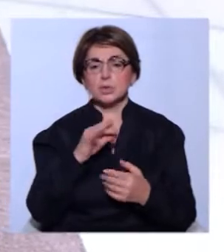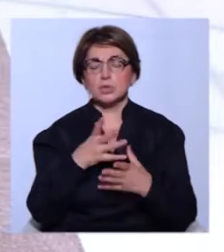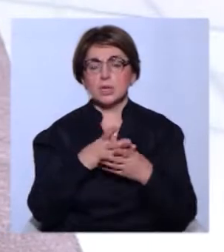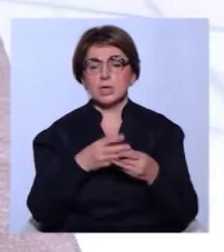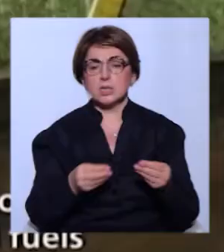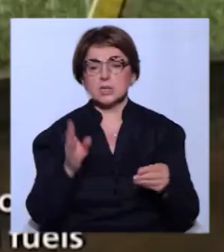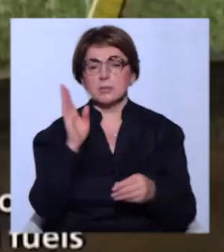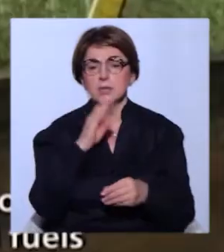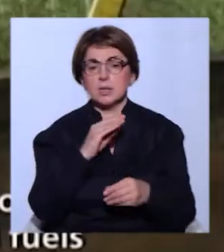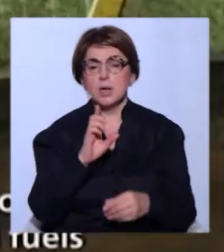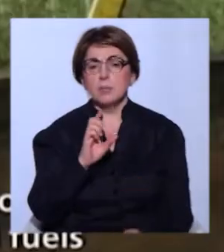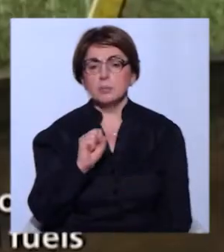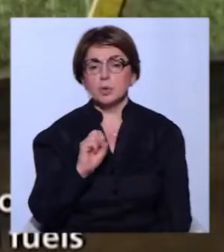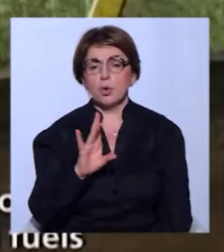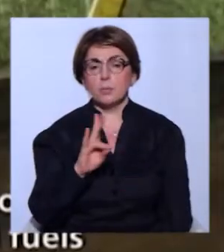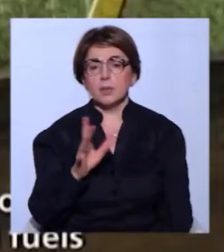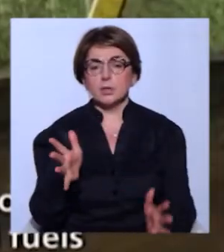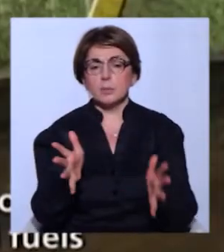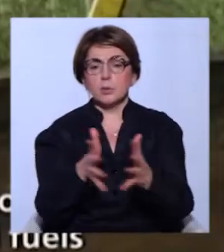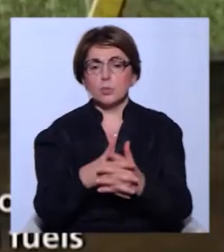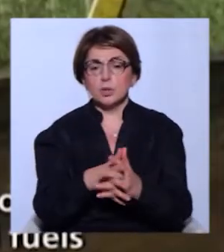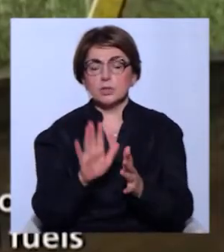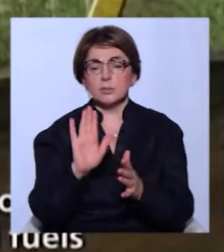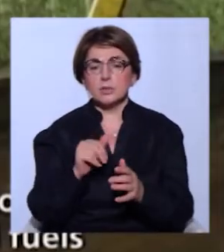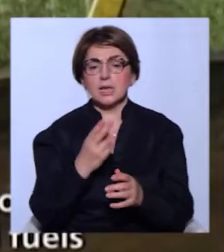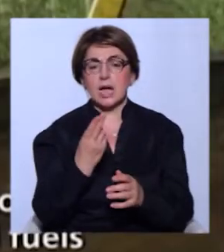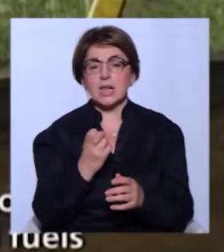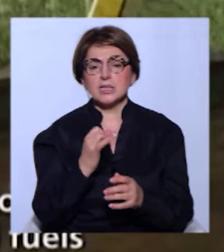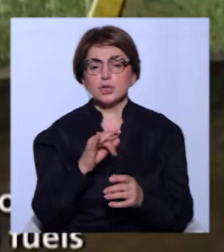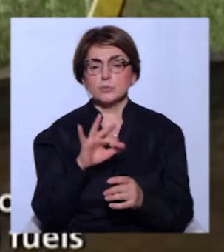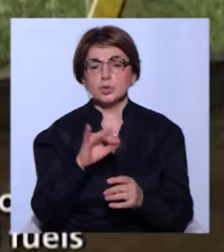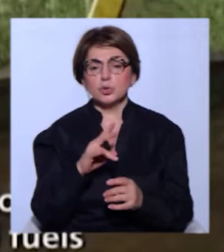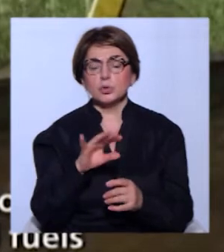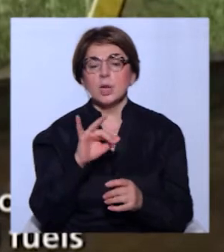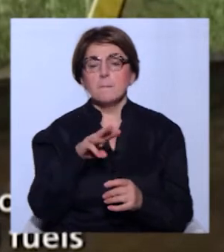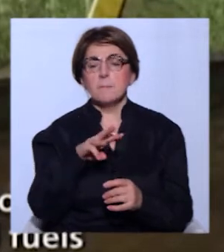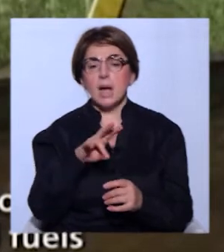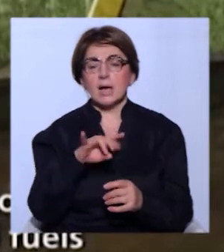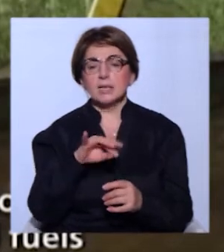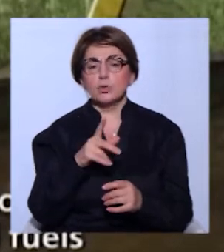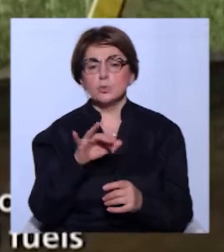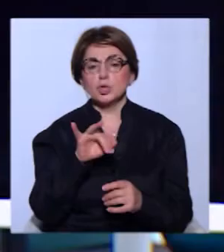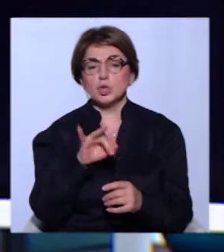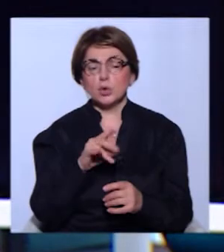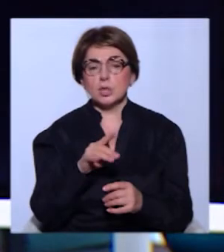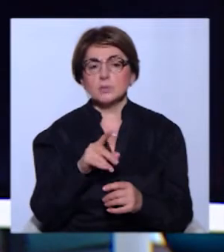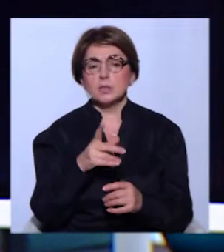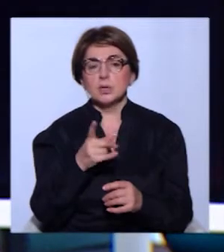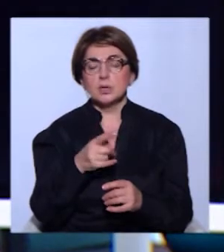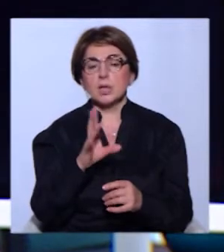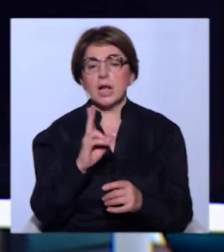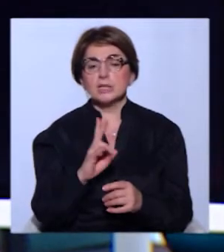იხსნება წყალში. ეს ბიკარბონატები უერთდებიან შემდგომში ისინი კალციუმის იონებს, მაგნიუმის იონებს. აი, კალციუმის იონებს